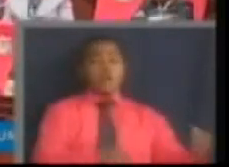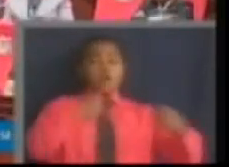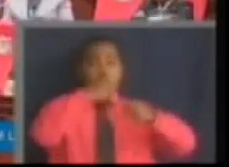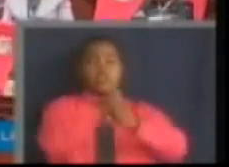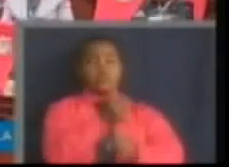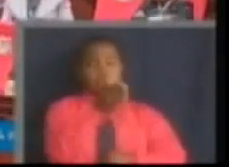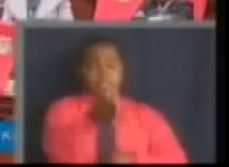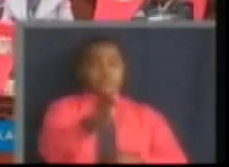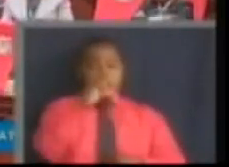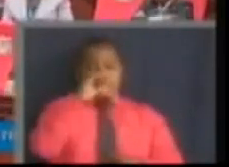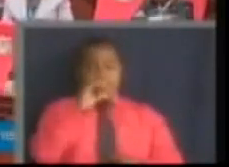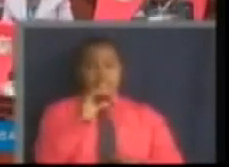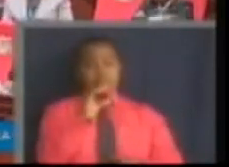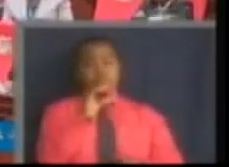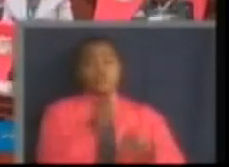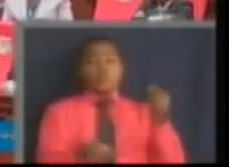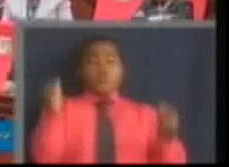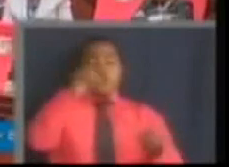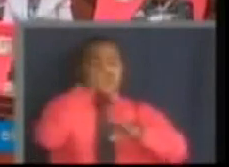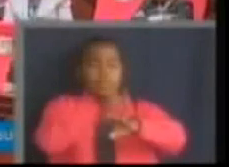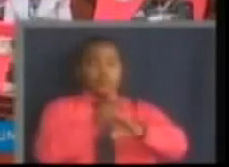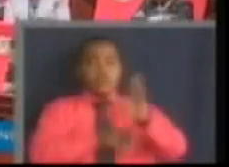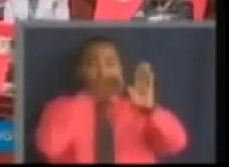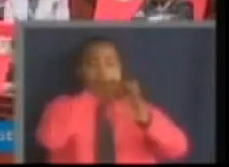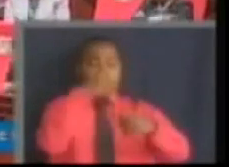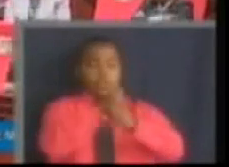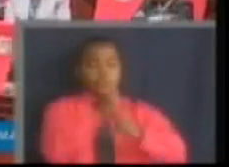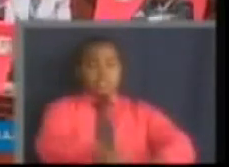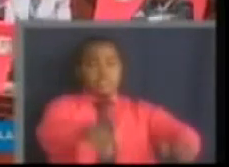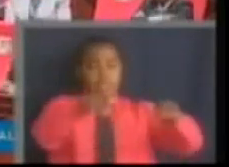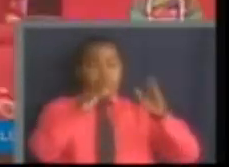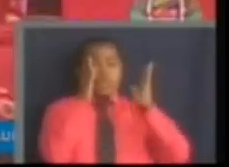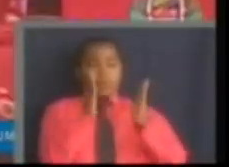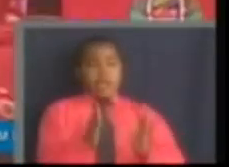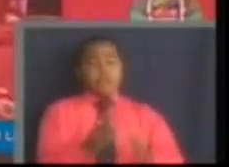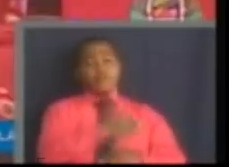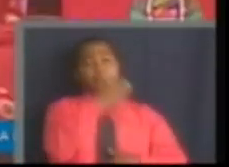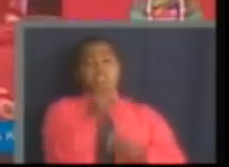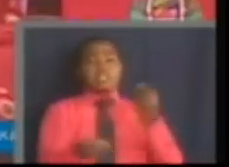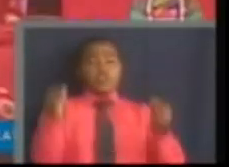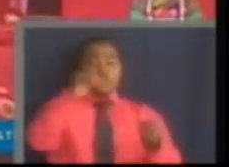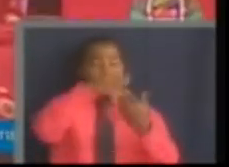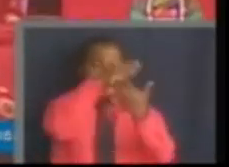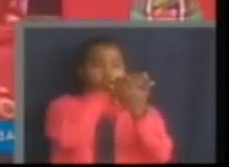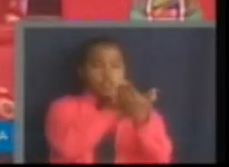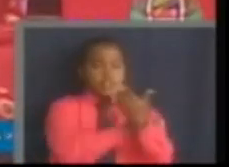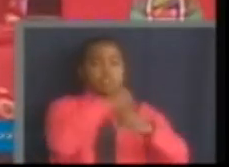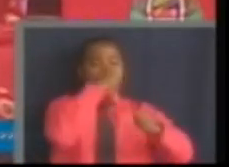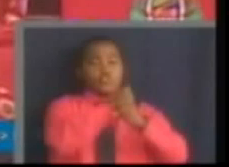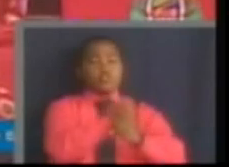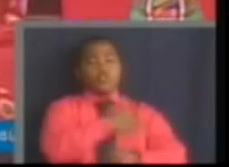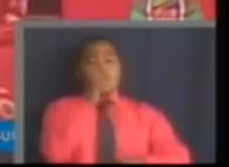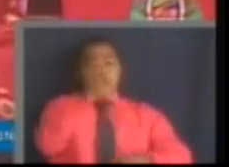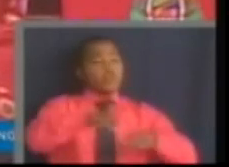C. Kuongeza muda zaidi kwa ajili ya shughuli za bunge maalum. D. Kuongeza orodha ya shughuli yoyote ambayo haikuwepo